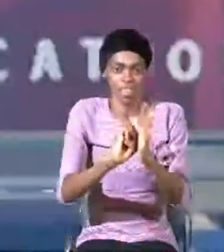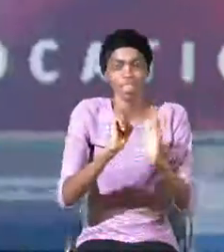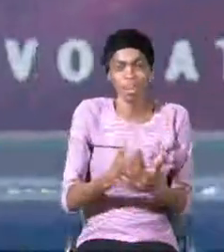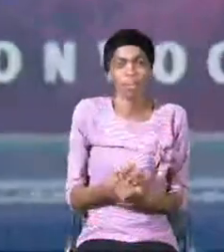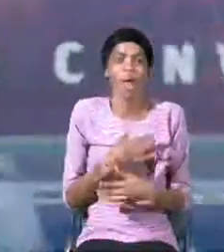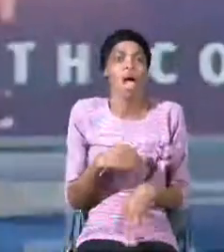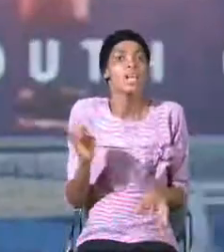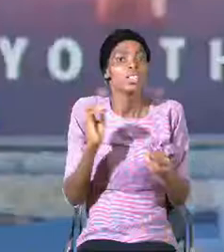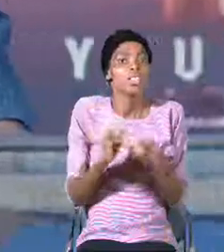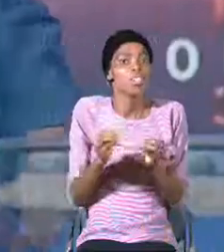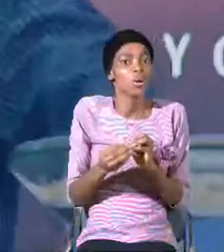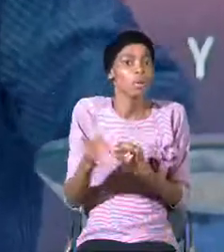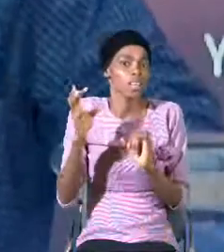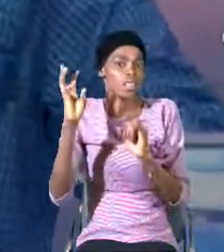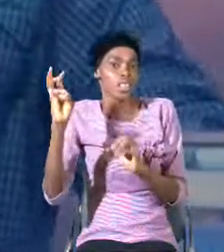Et fait de toi un maître.